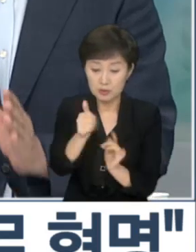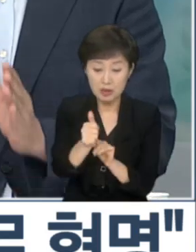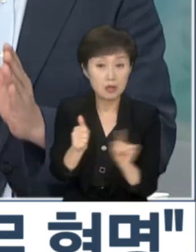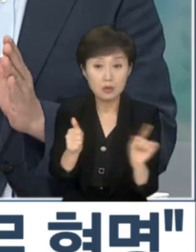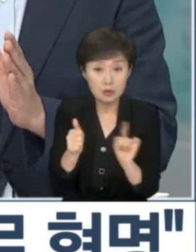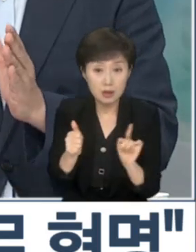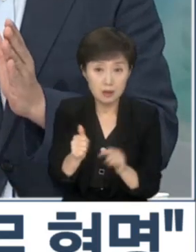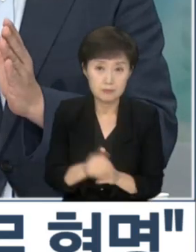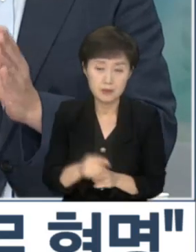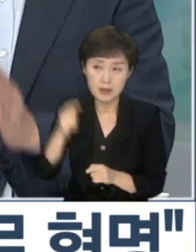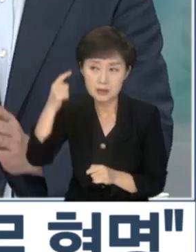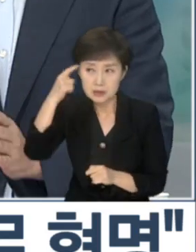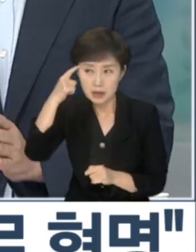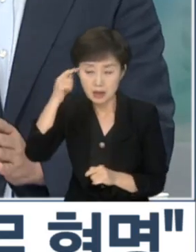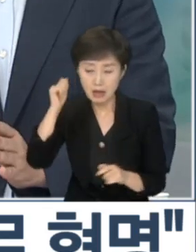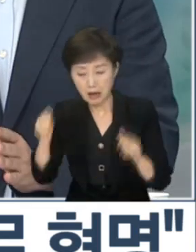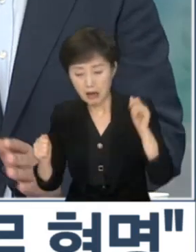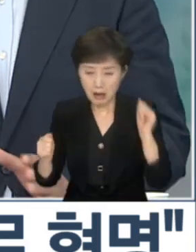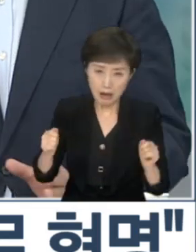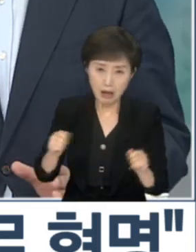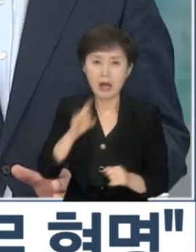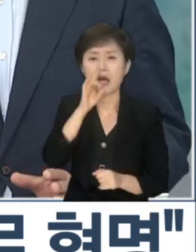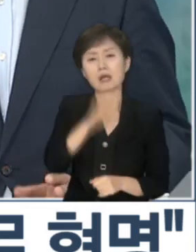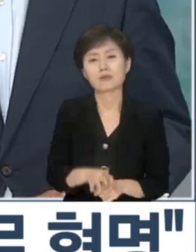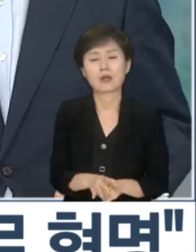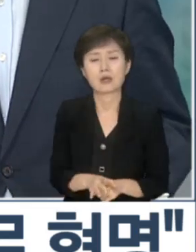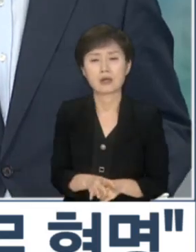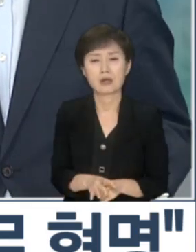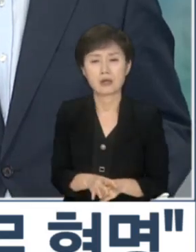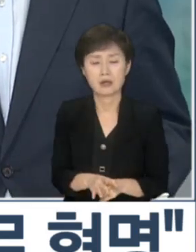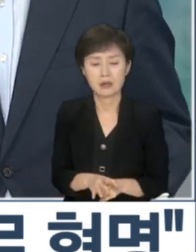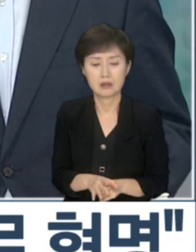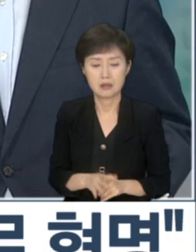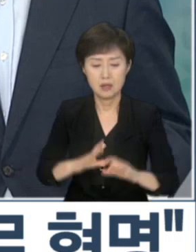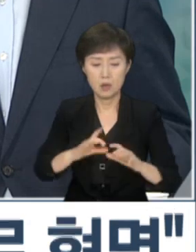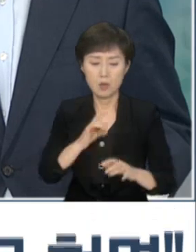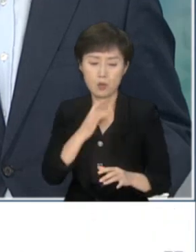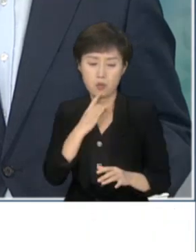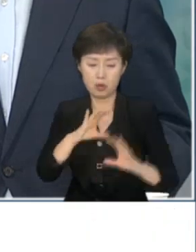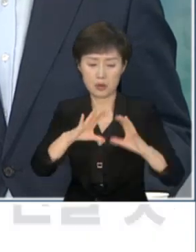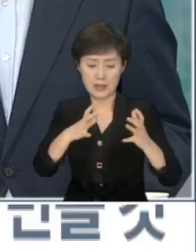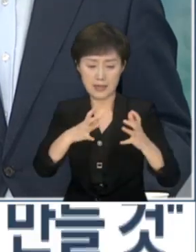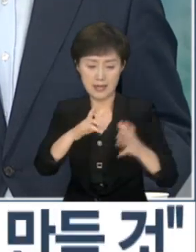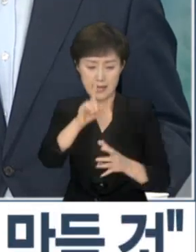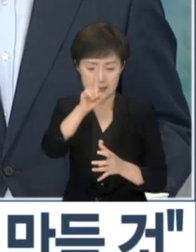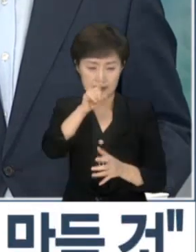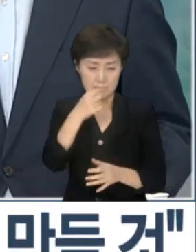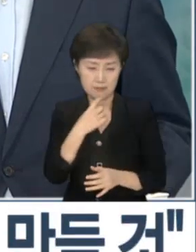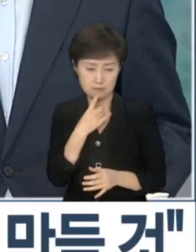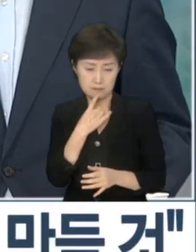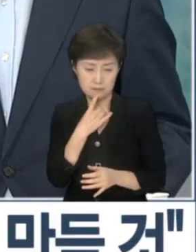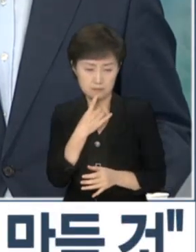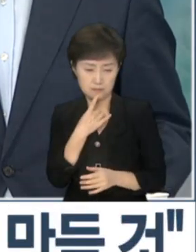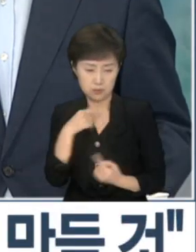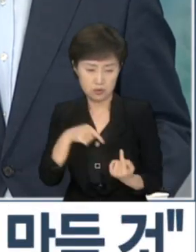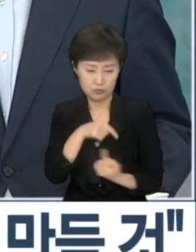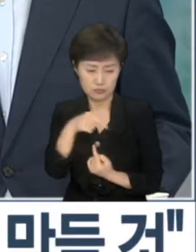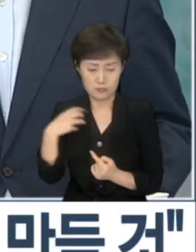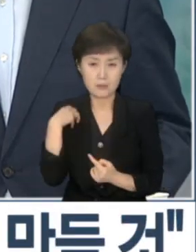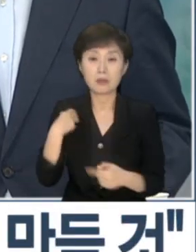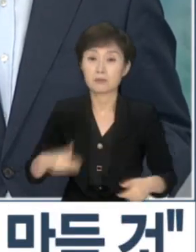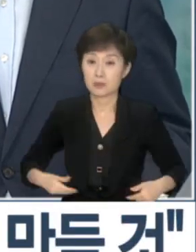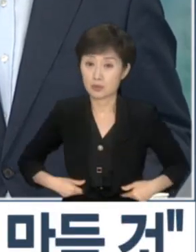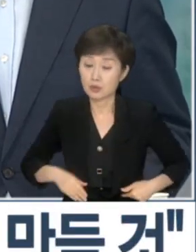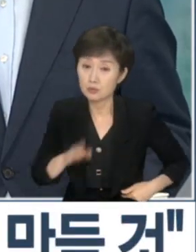저는 그런 그 이념으로부터 지나치게 어느 한쪽으로 쏠려있는 이런 인사가 군에